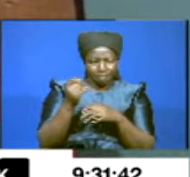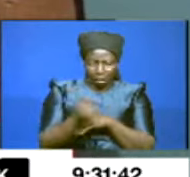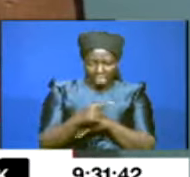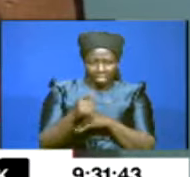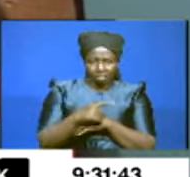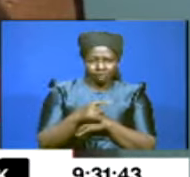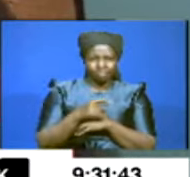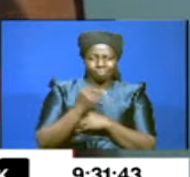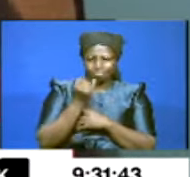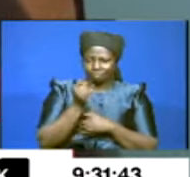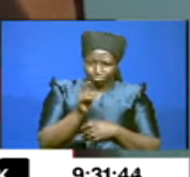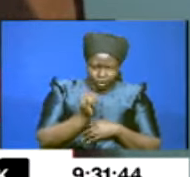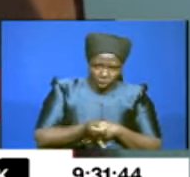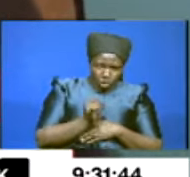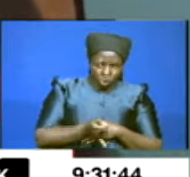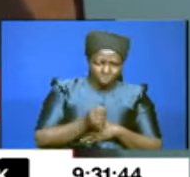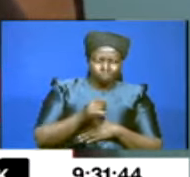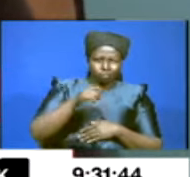ili nisitoe